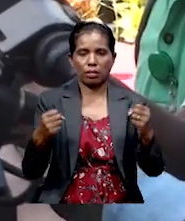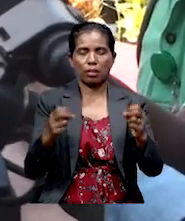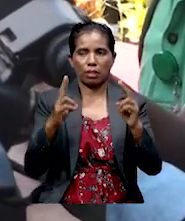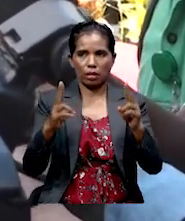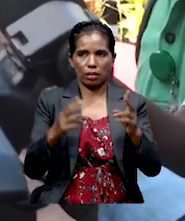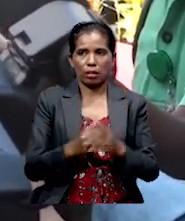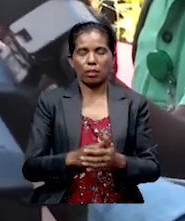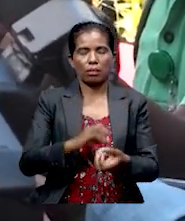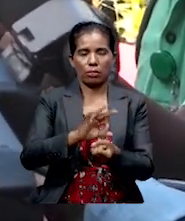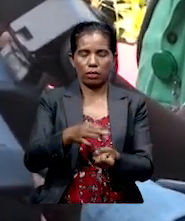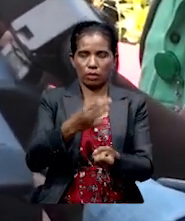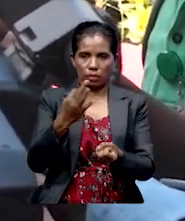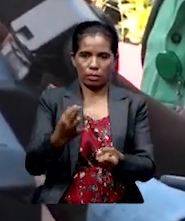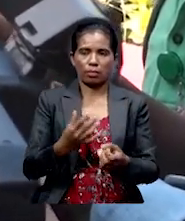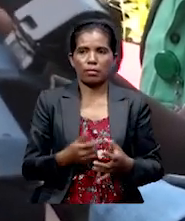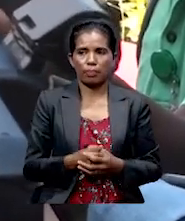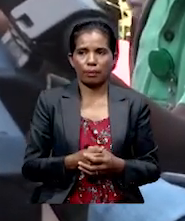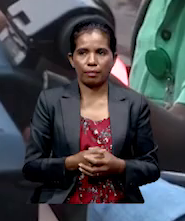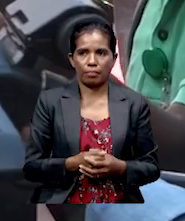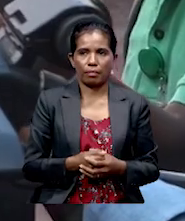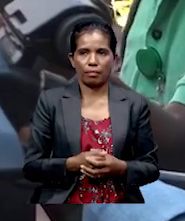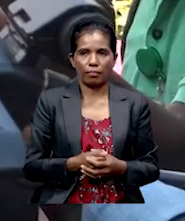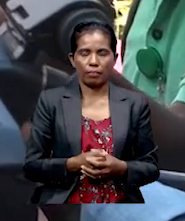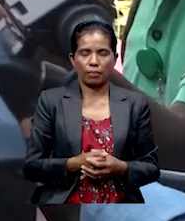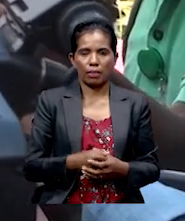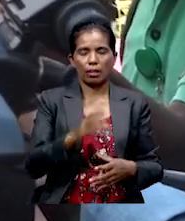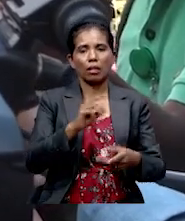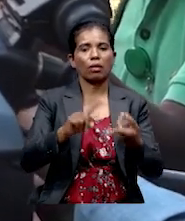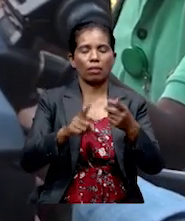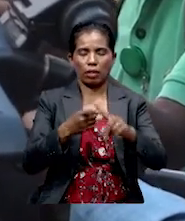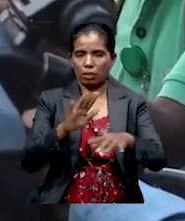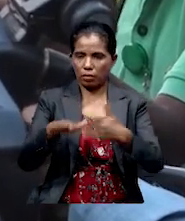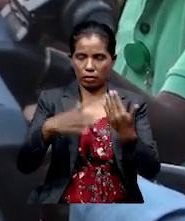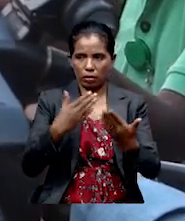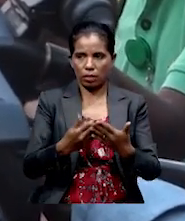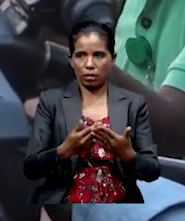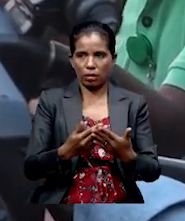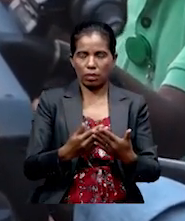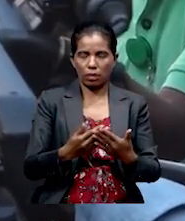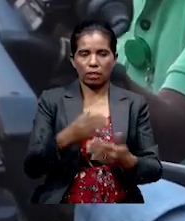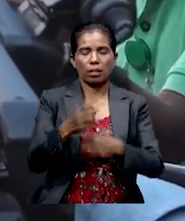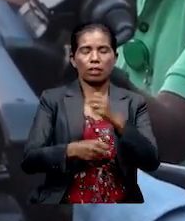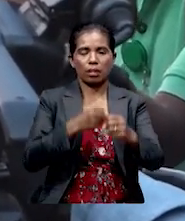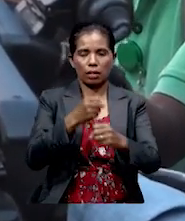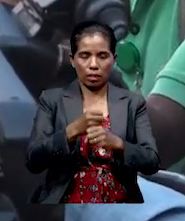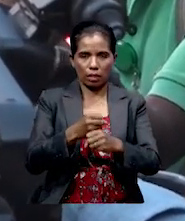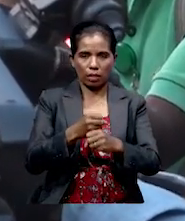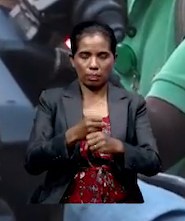masa pandemi COVID-19. Bapak, Ibu, teman-teman, tahun ini adalah tahun bersejarah